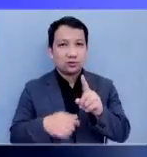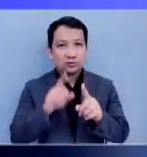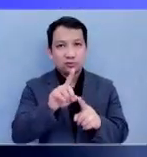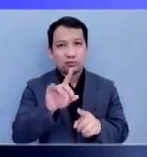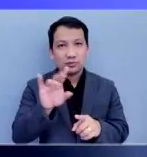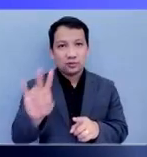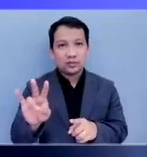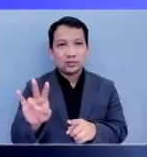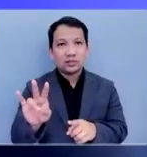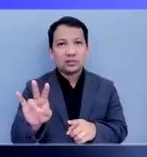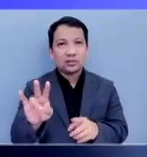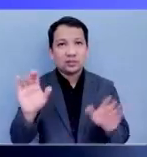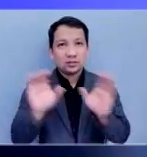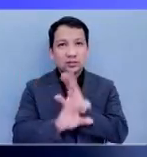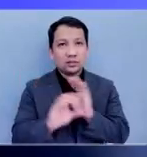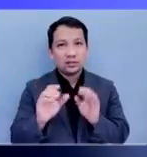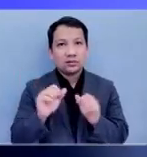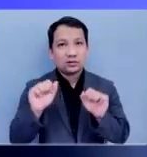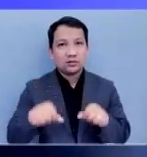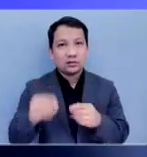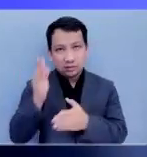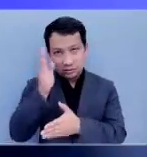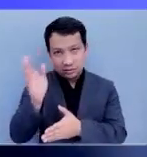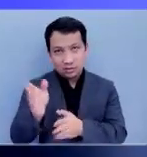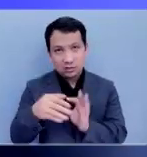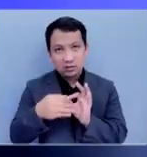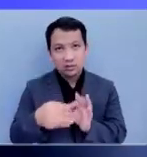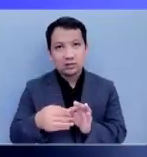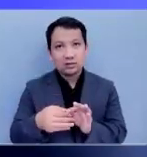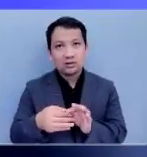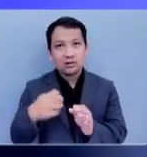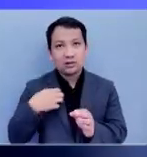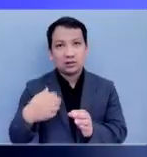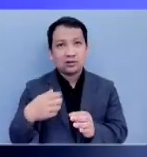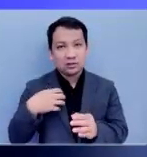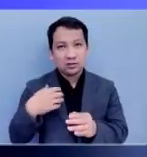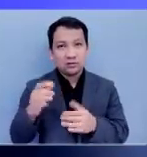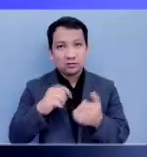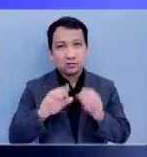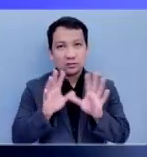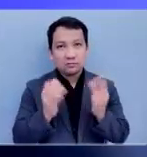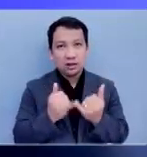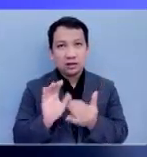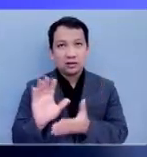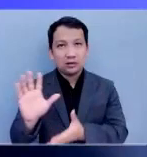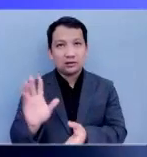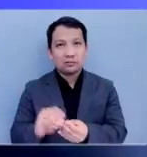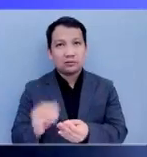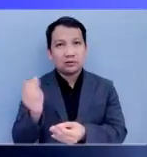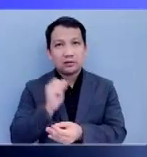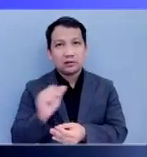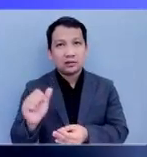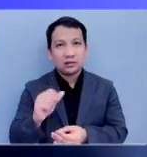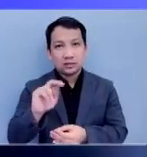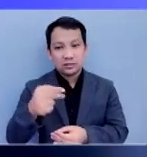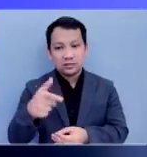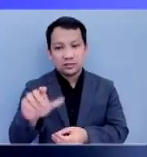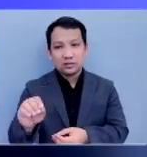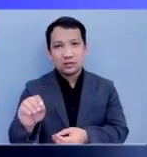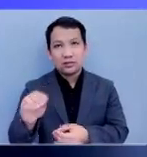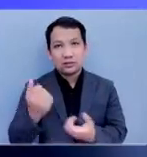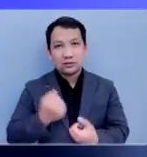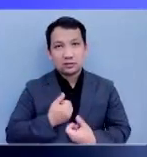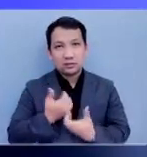dahil ito po ay isang krimen. Pwede rin kayo magsumbong sa presinto ng pulisya, sa barangay, o kahit sa mga NGO na devoted